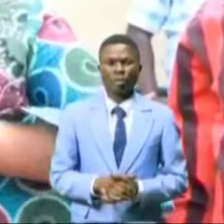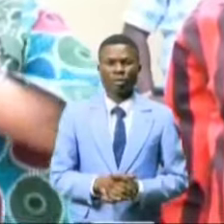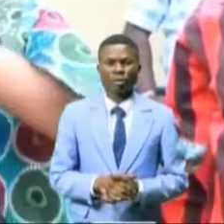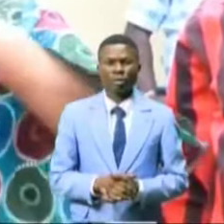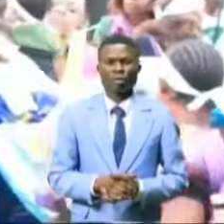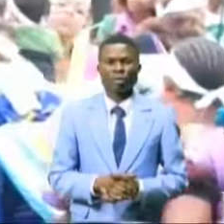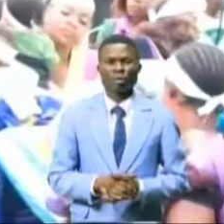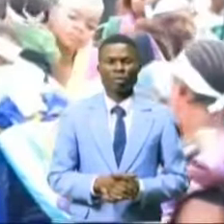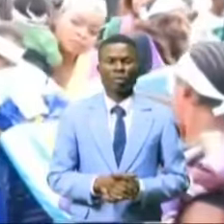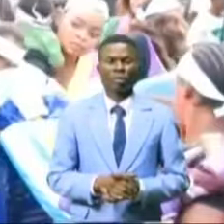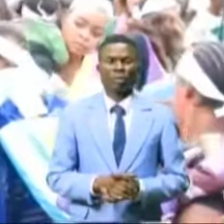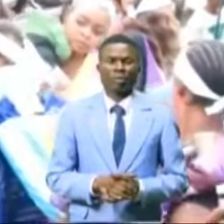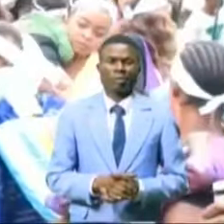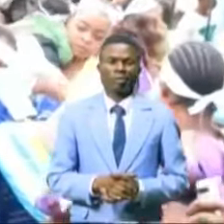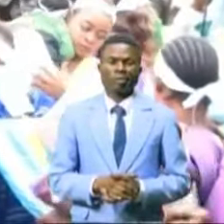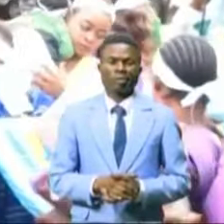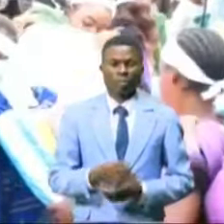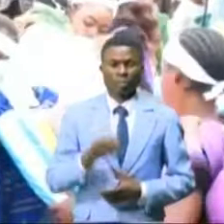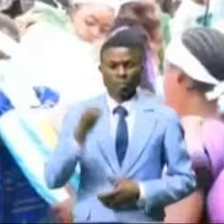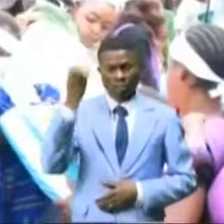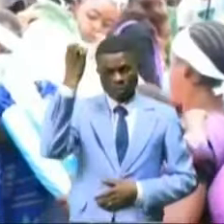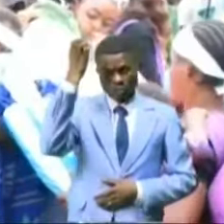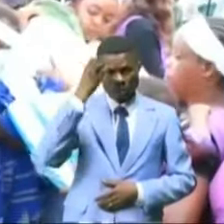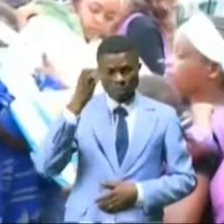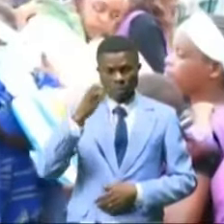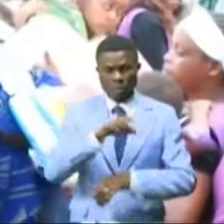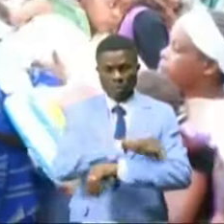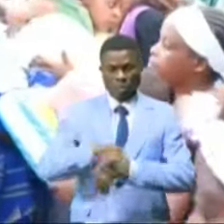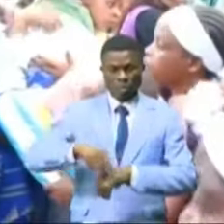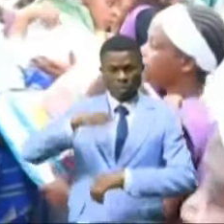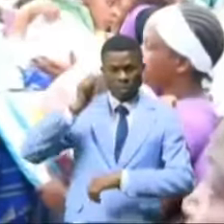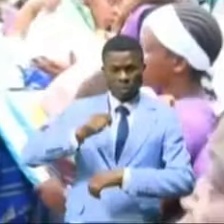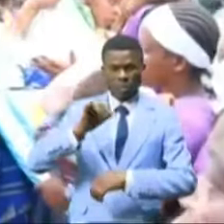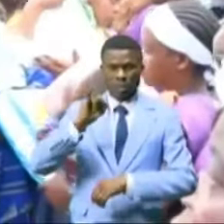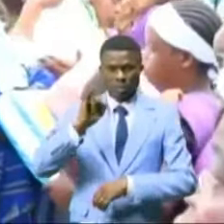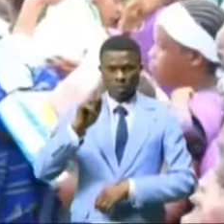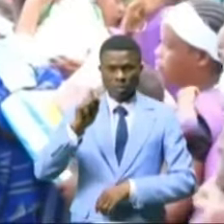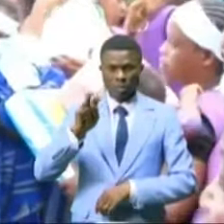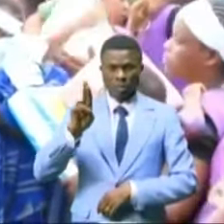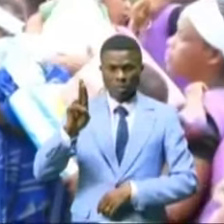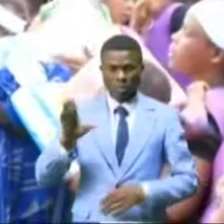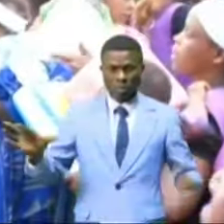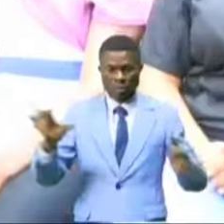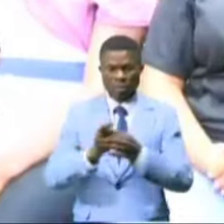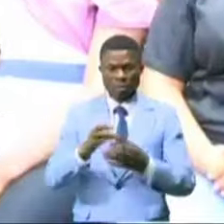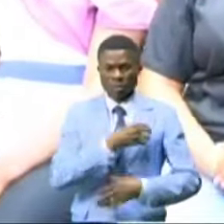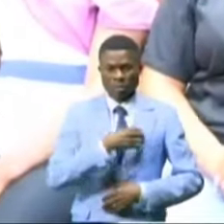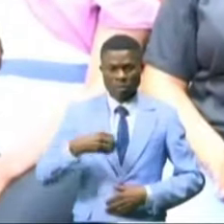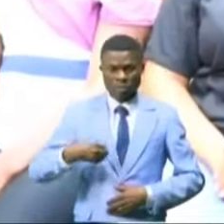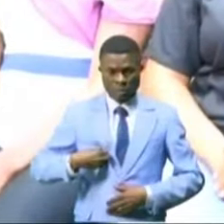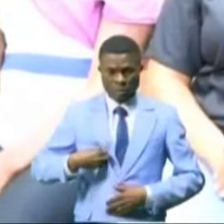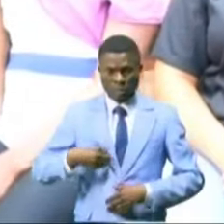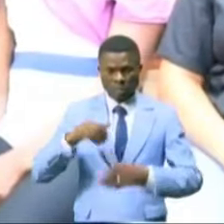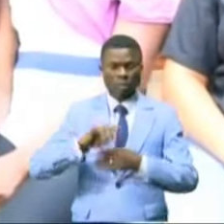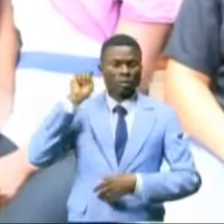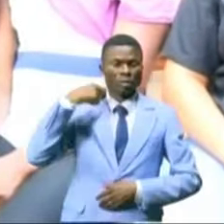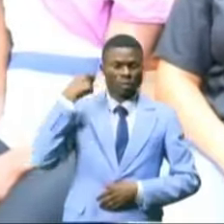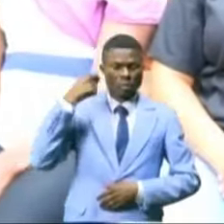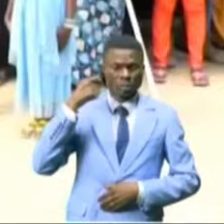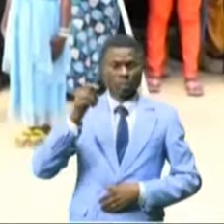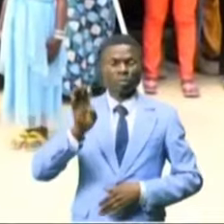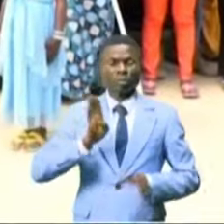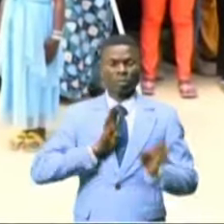internationale dédiée à la femme, la procureure générale près la cour d'appel de l'Ituri a communié avec les femmes détenues à la prison centrale de